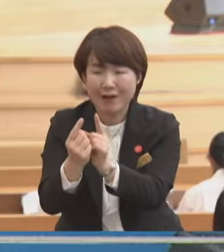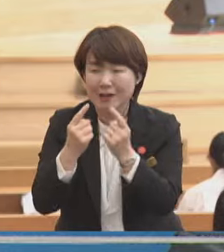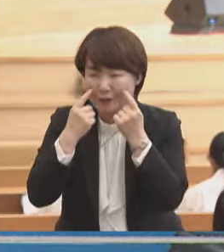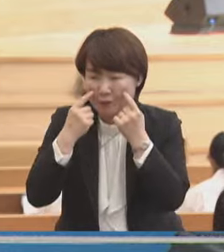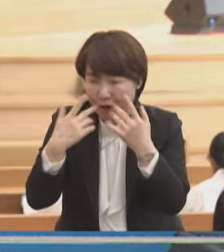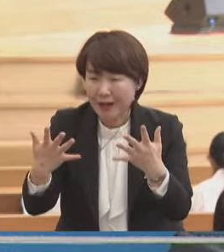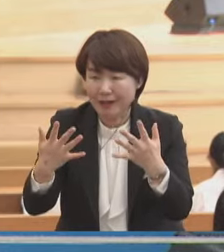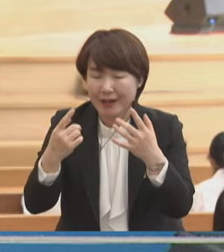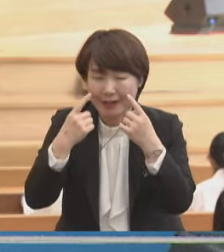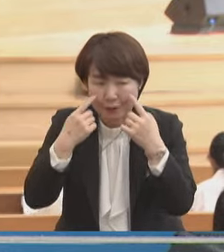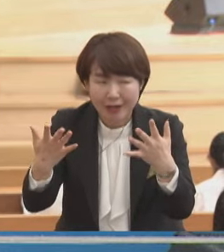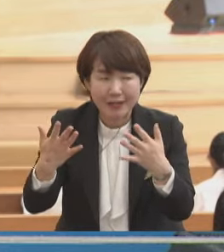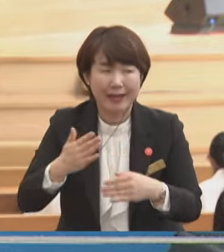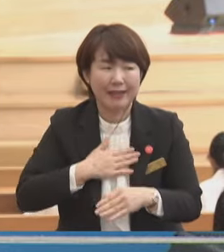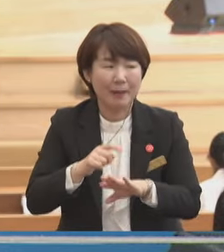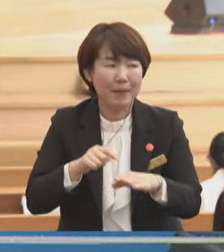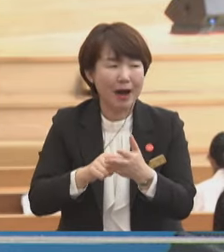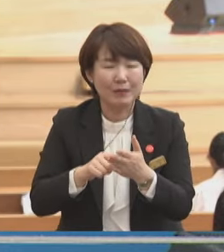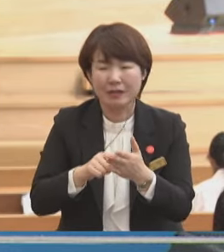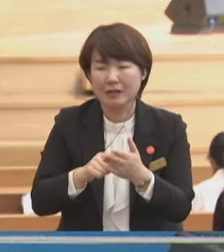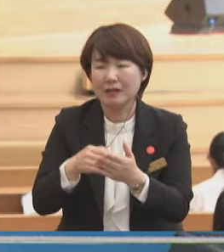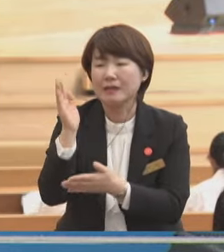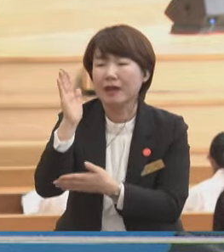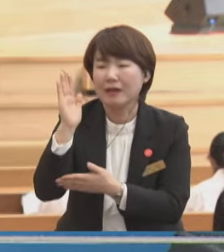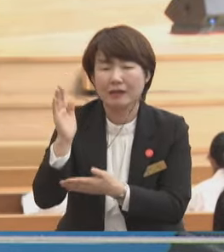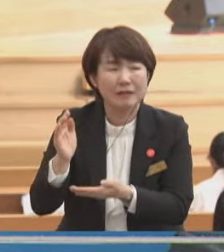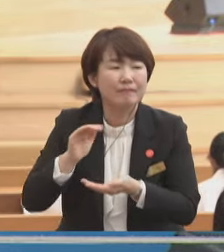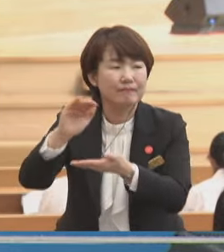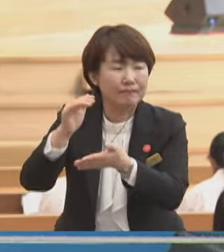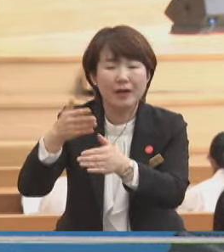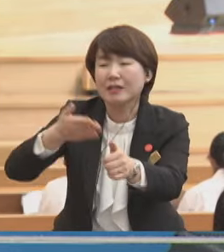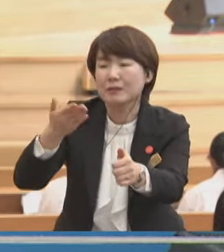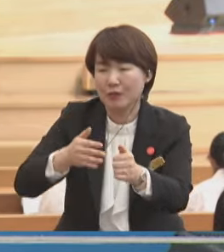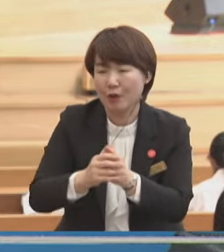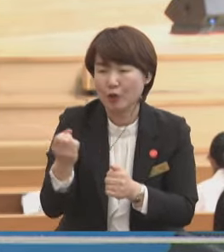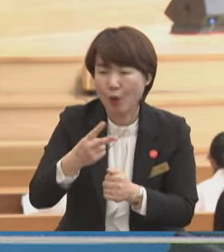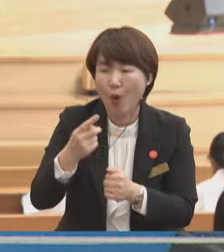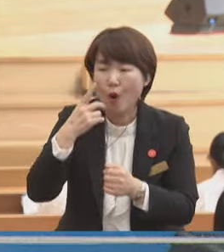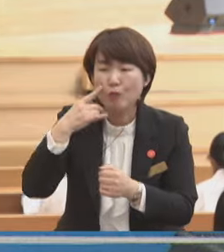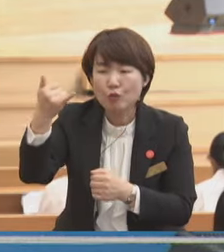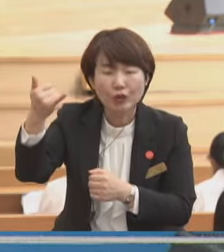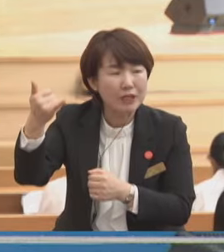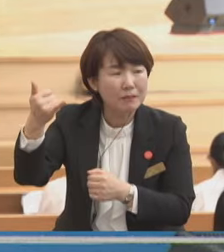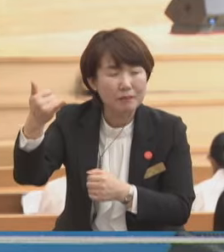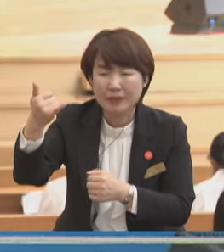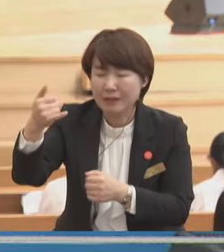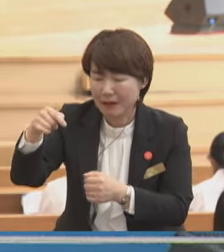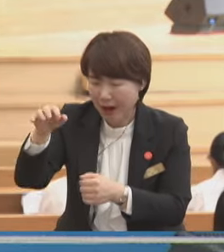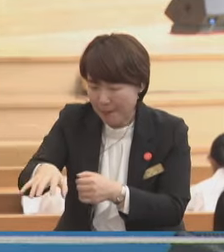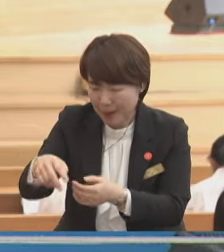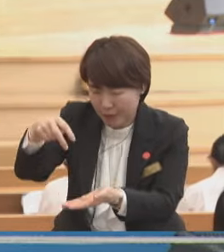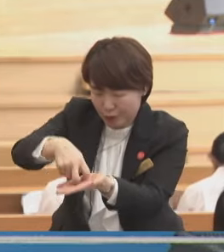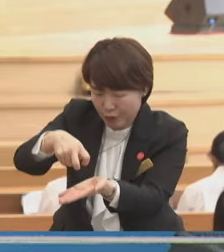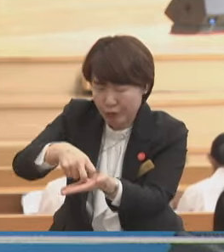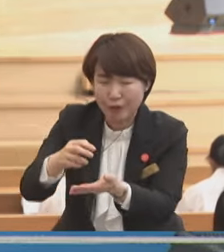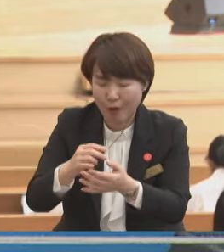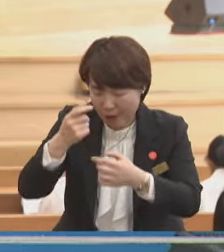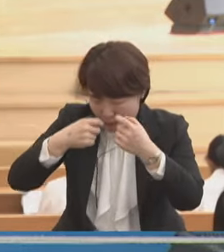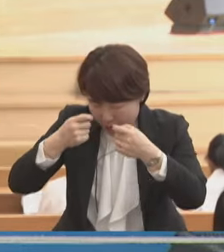말씀드리고 그리고 부모님 앞에서 울라고 얘기하죠